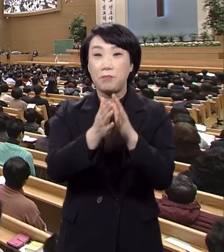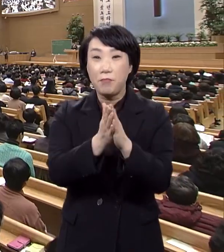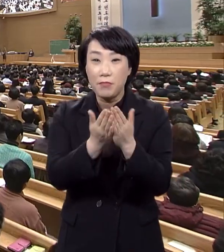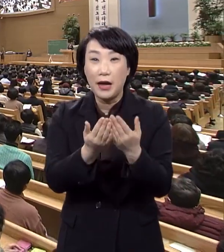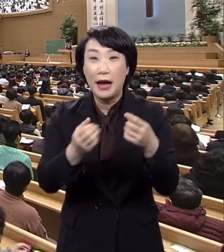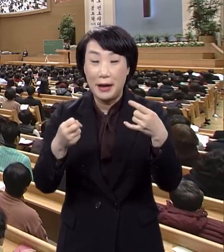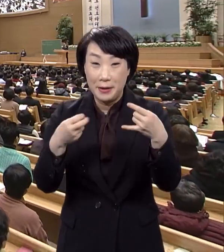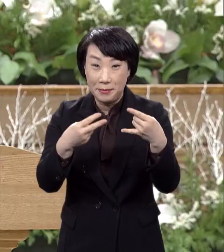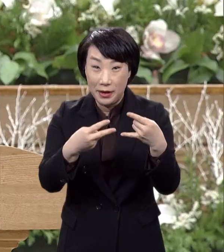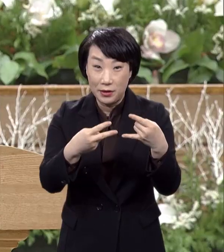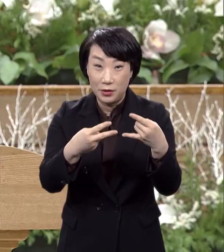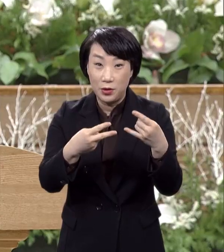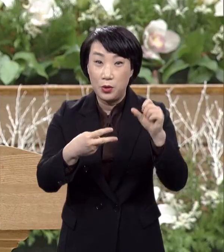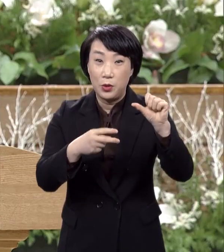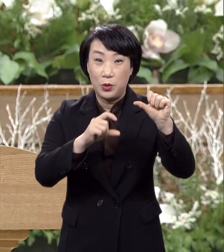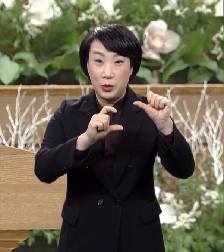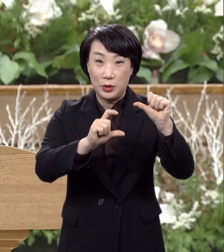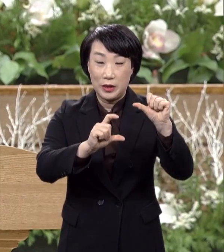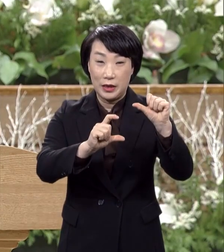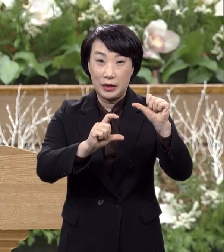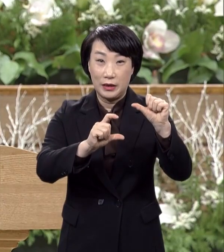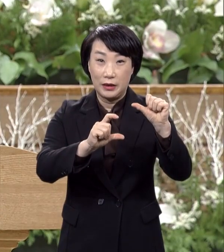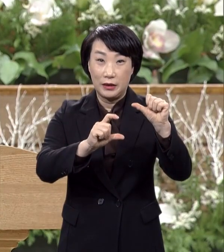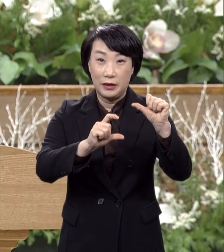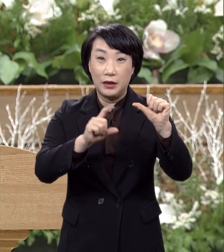에베소서 5장